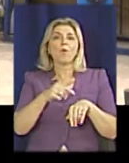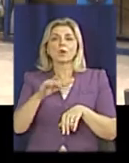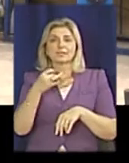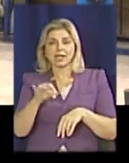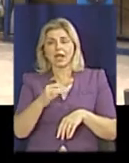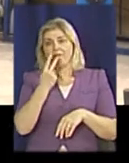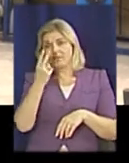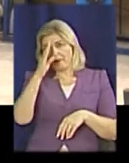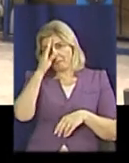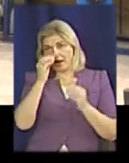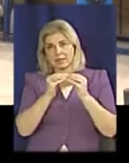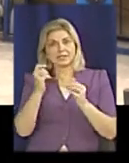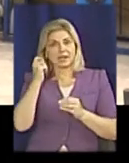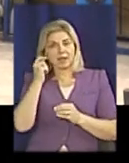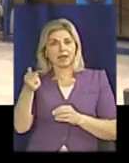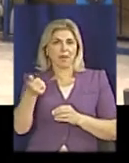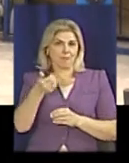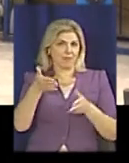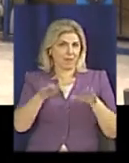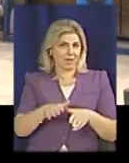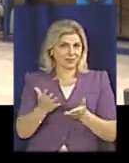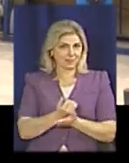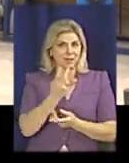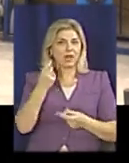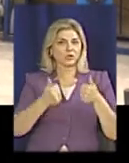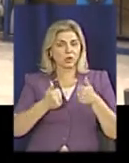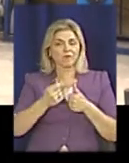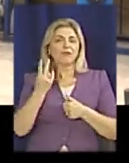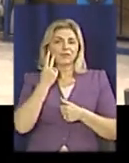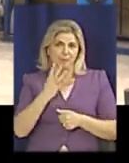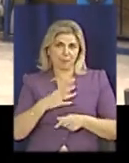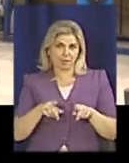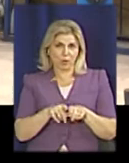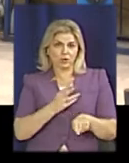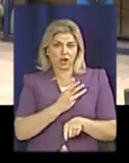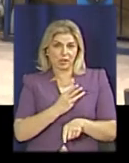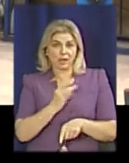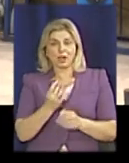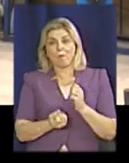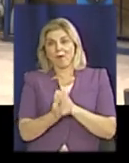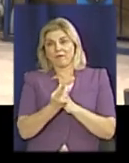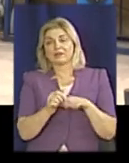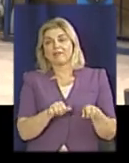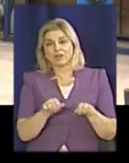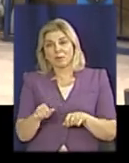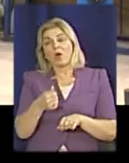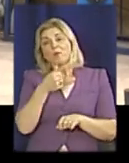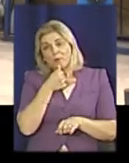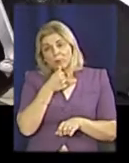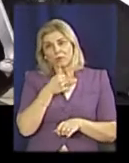років 10, здається, він посідав перші місця. Ну і завжди було таке бажання. А тут з'явилася можливість. Ну,